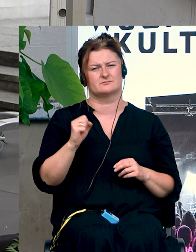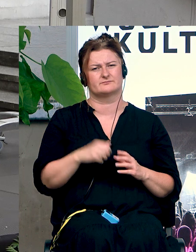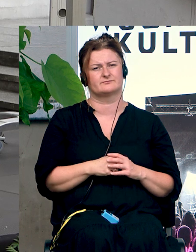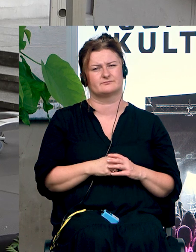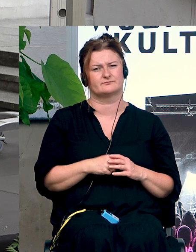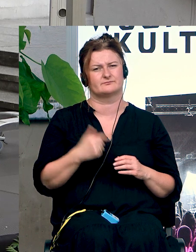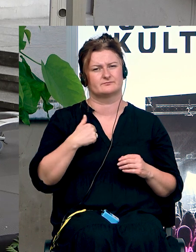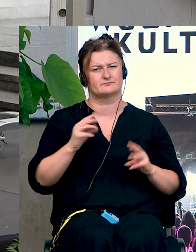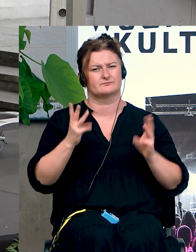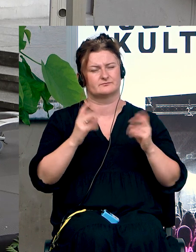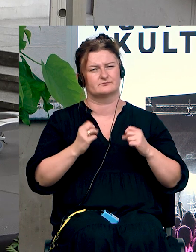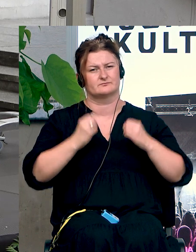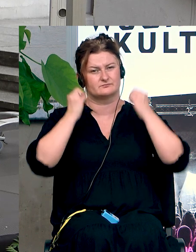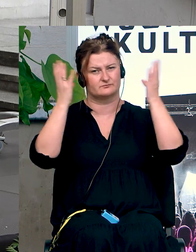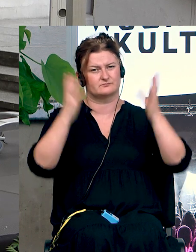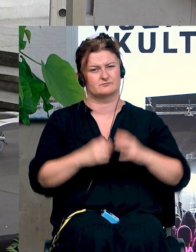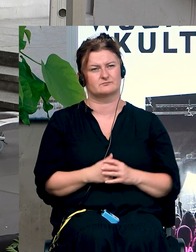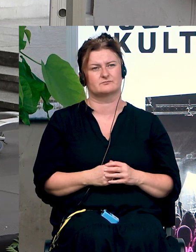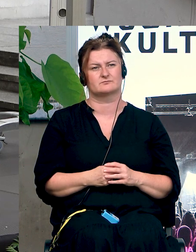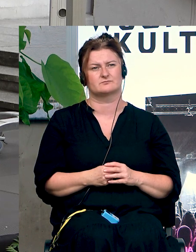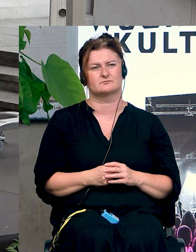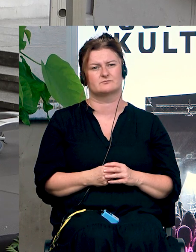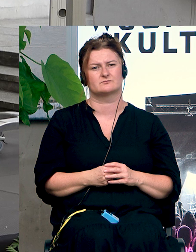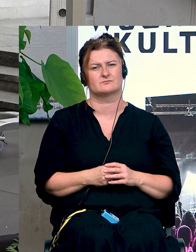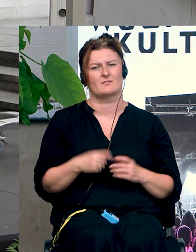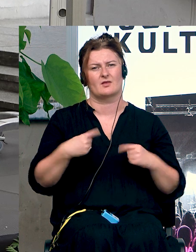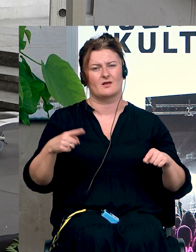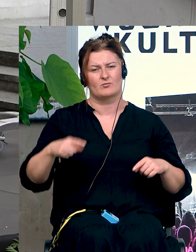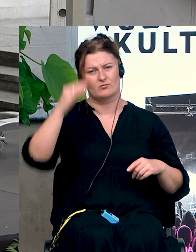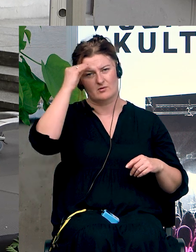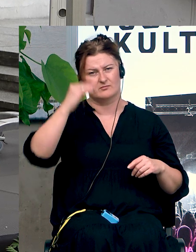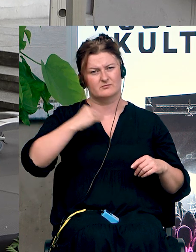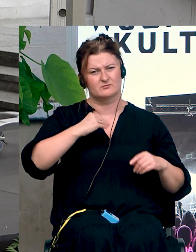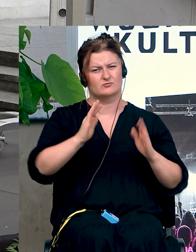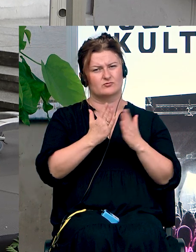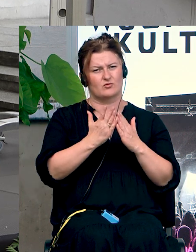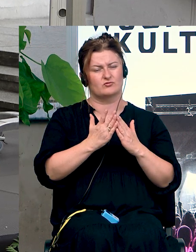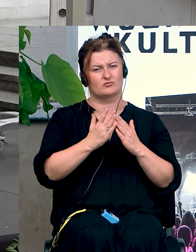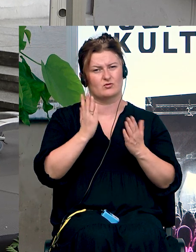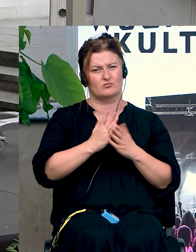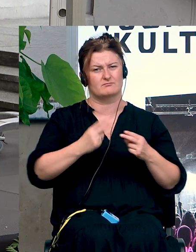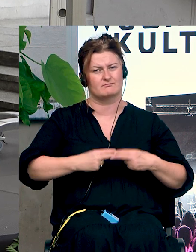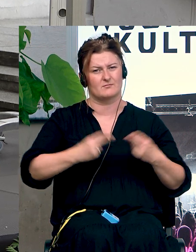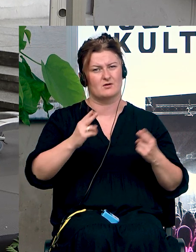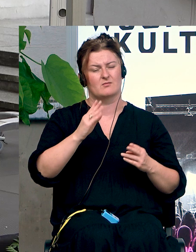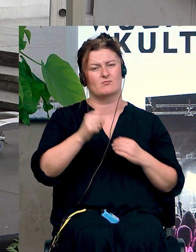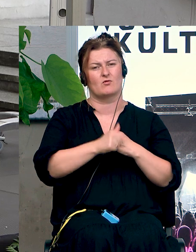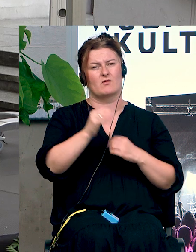І я не була в курсі про те, що книжка вийшла, тому що Богдан Задура привіз з України